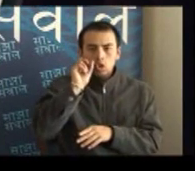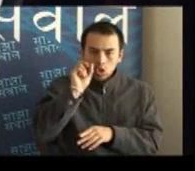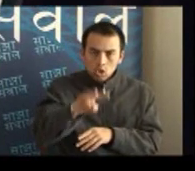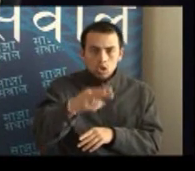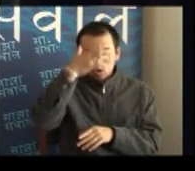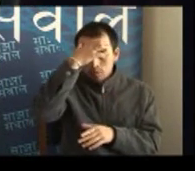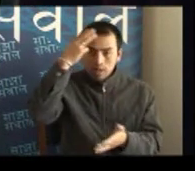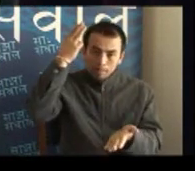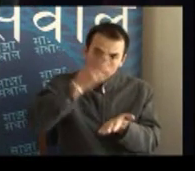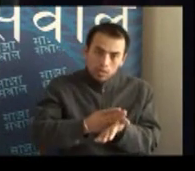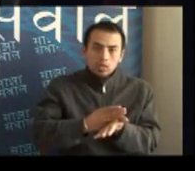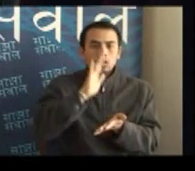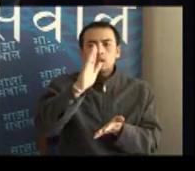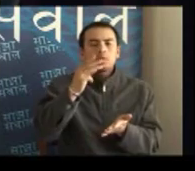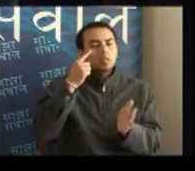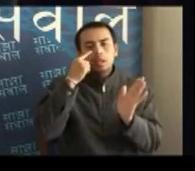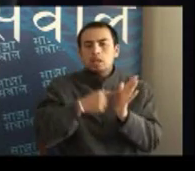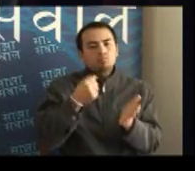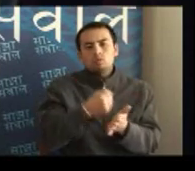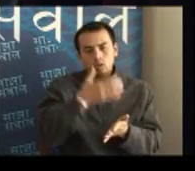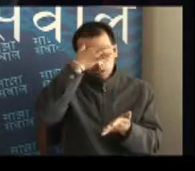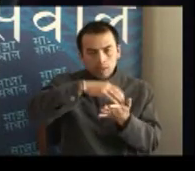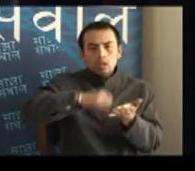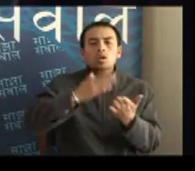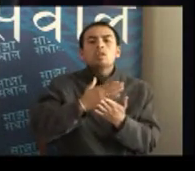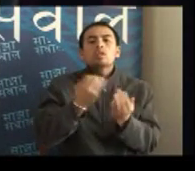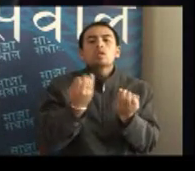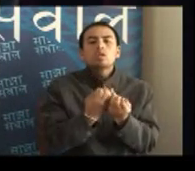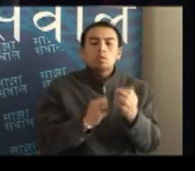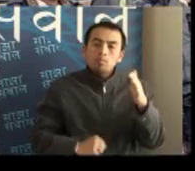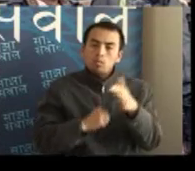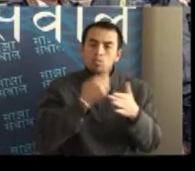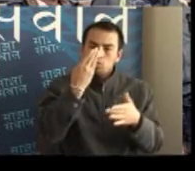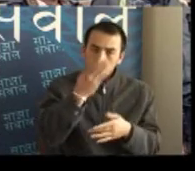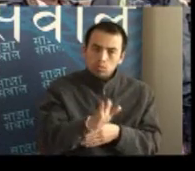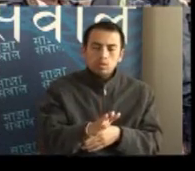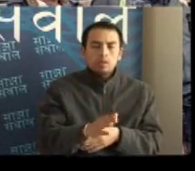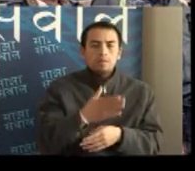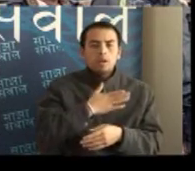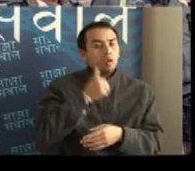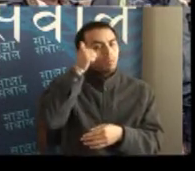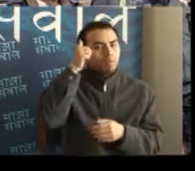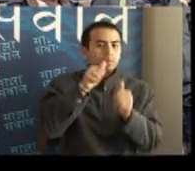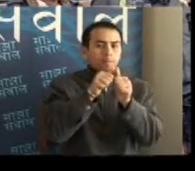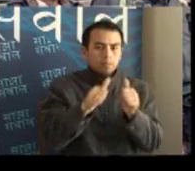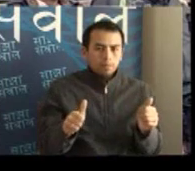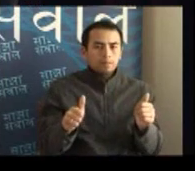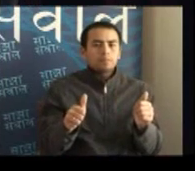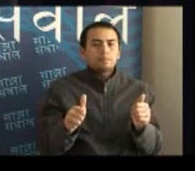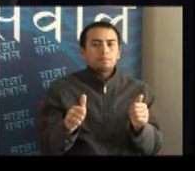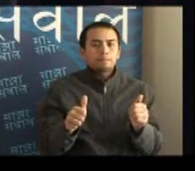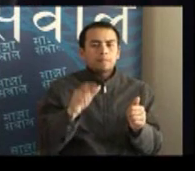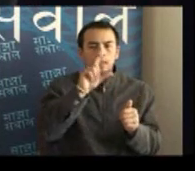समस्या मात्रै छन् भनेर भन्ने होइन, त्यसको समाधान कसरी गर्ने भन्ने कुरा मुख्य हुन्छ। र मेरो अनुभवले के भनिरहेको छ